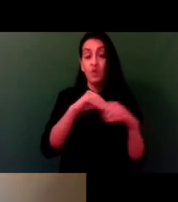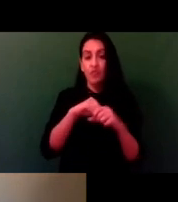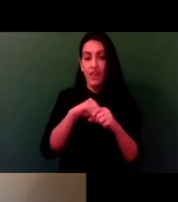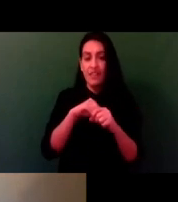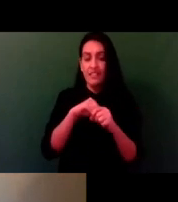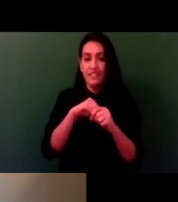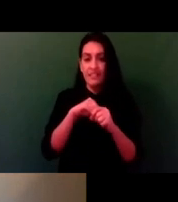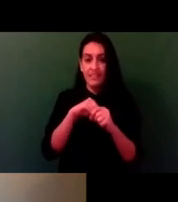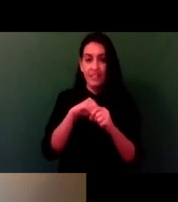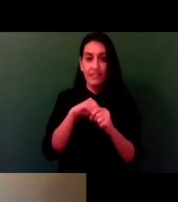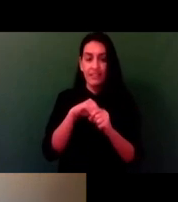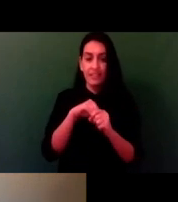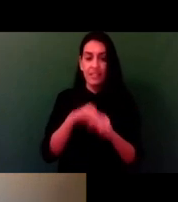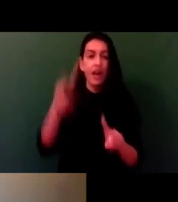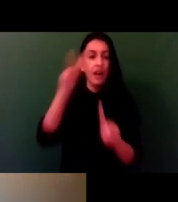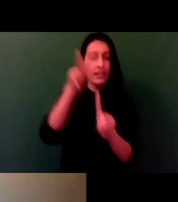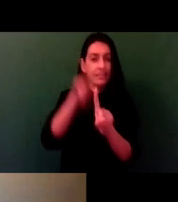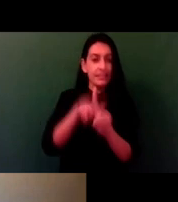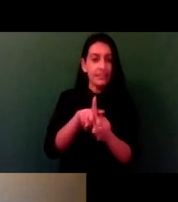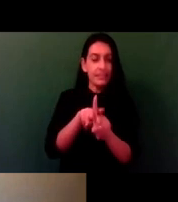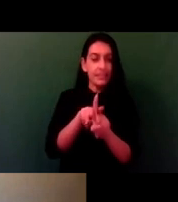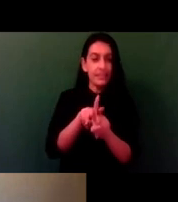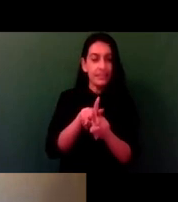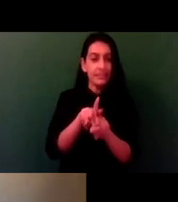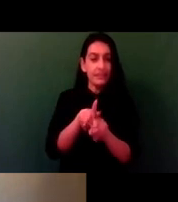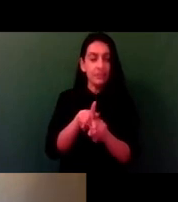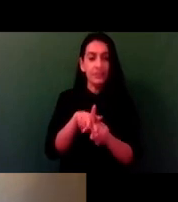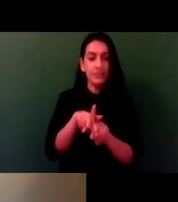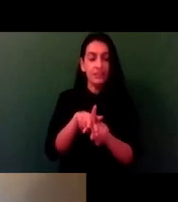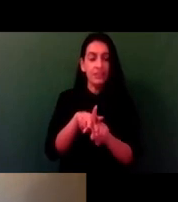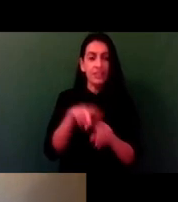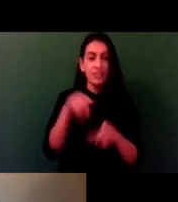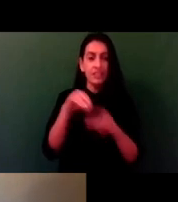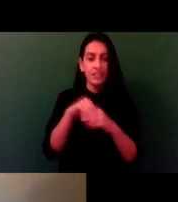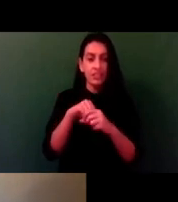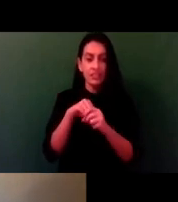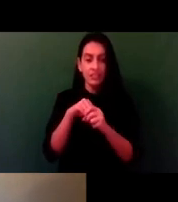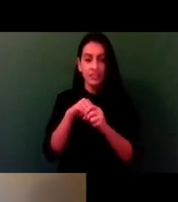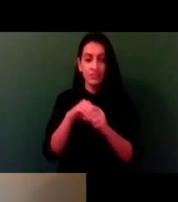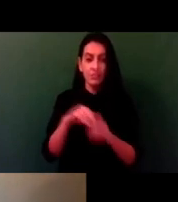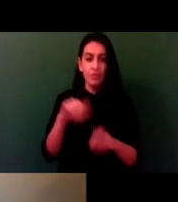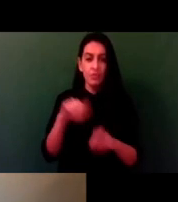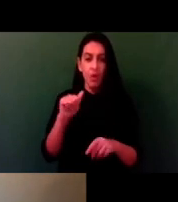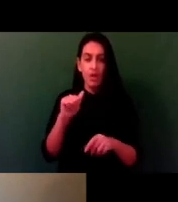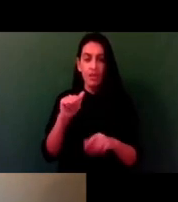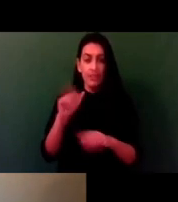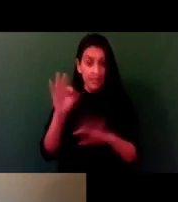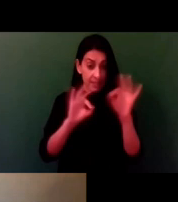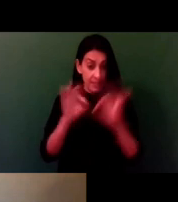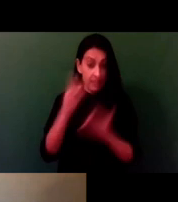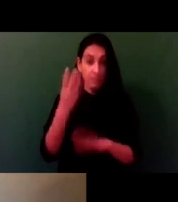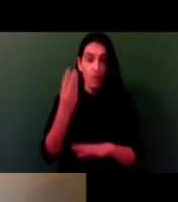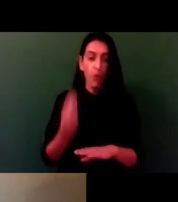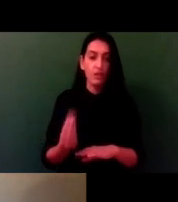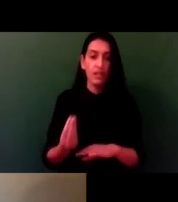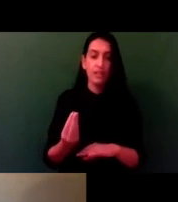ve bu katılımı mümkün kılacak ölçek ne olabilir? Her ölçekte katılım, tasarım anlamında, tasarım bir araç